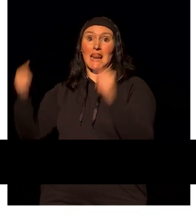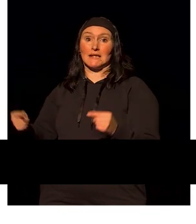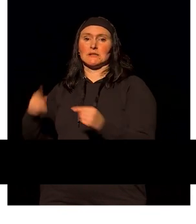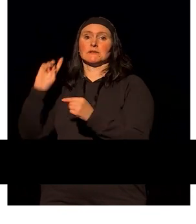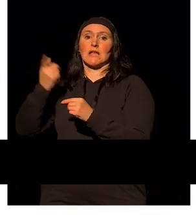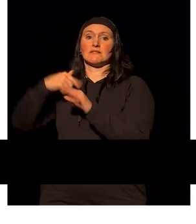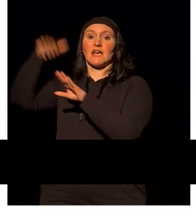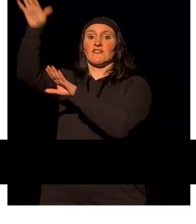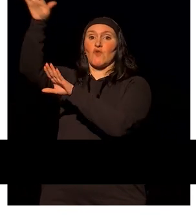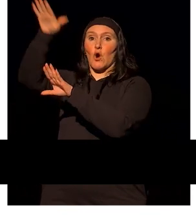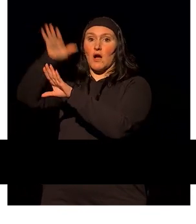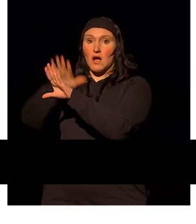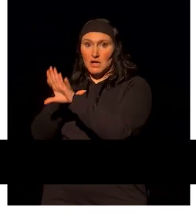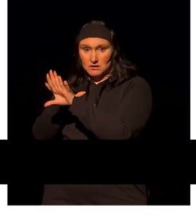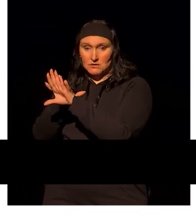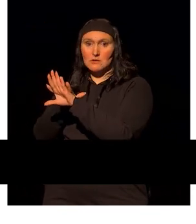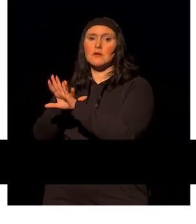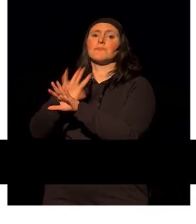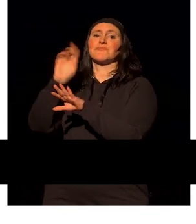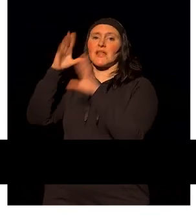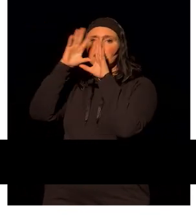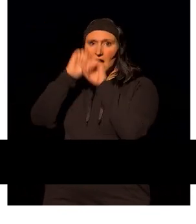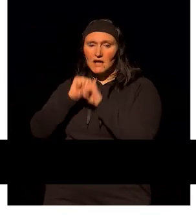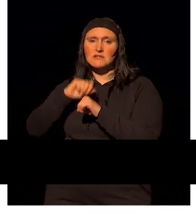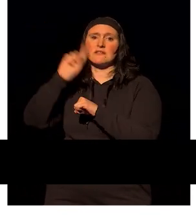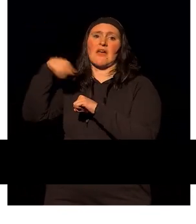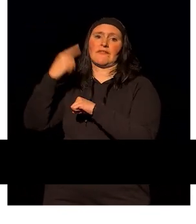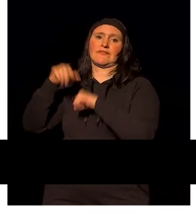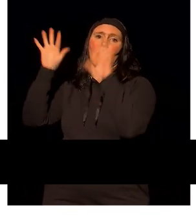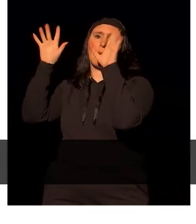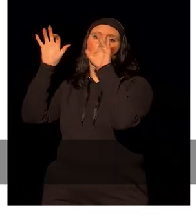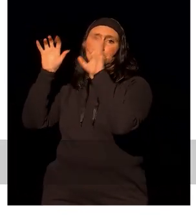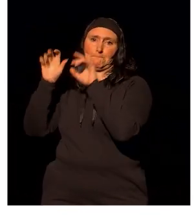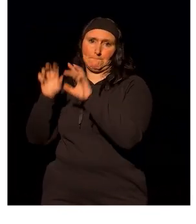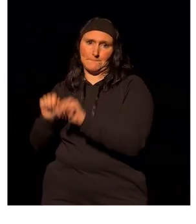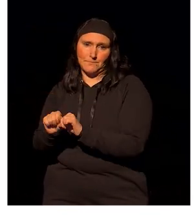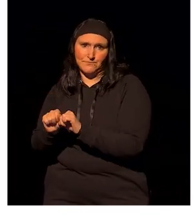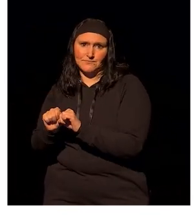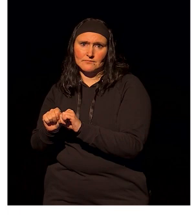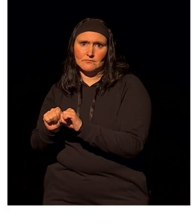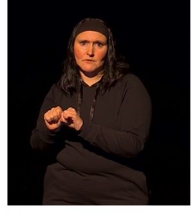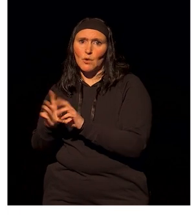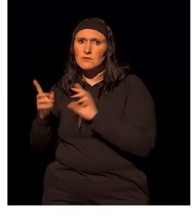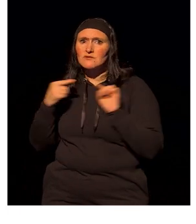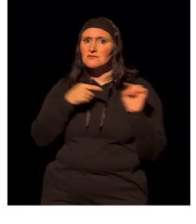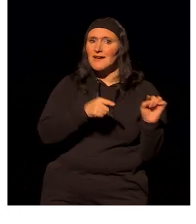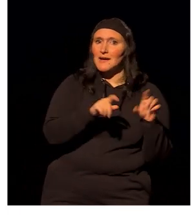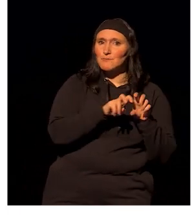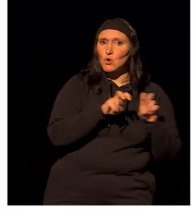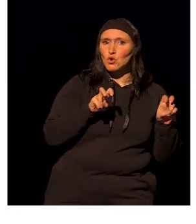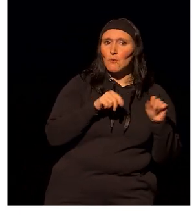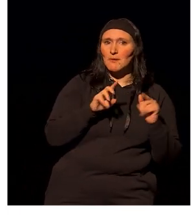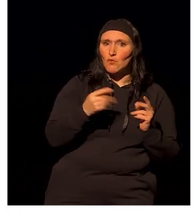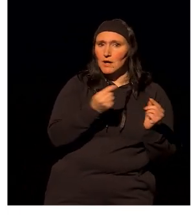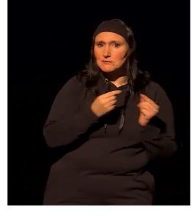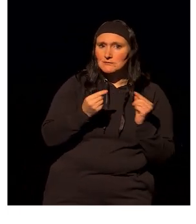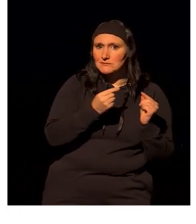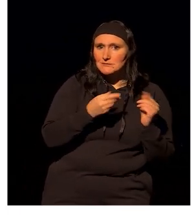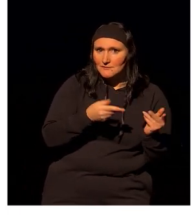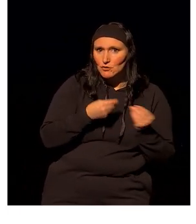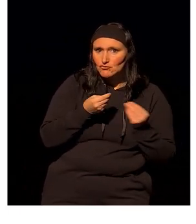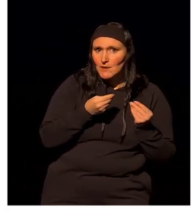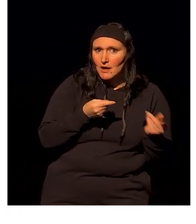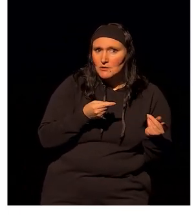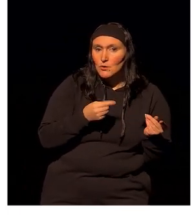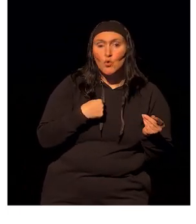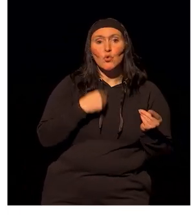Nacht dann abgebaut worden ist, während wir darüber sprachen. Und ich habe ja dafür plädiert, dass man das